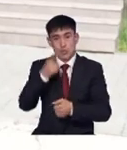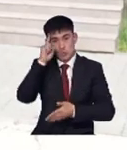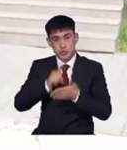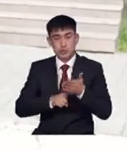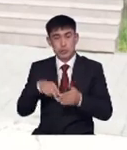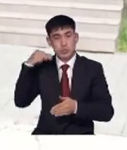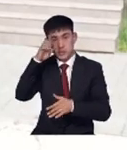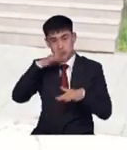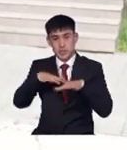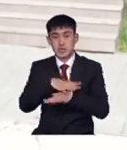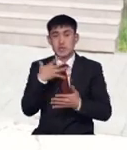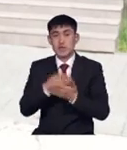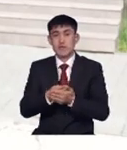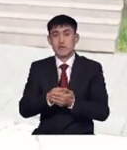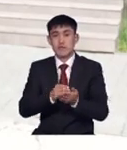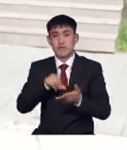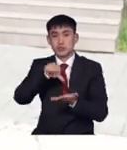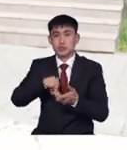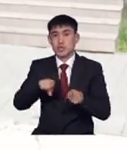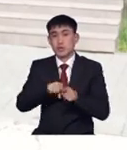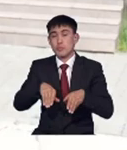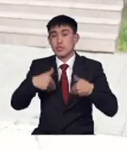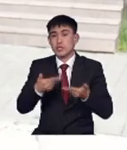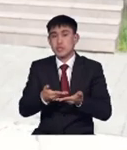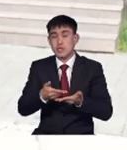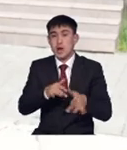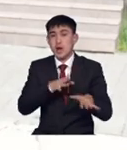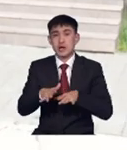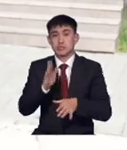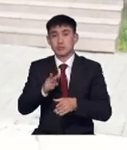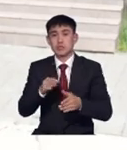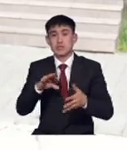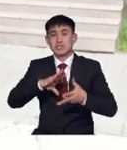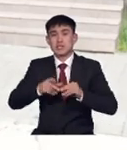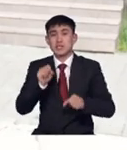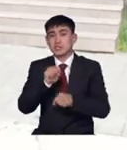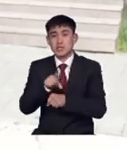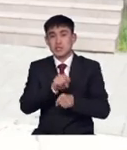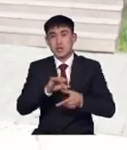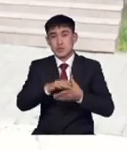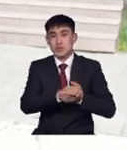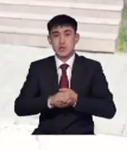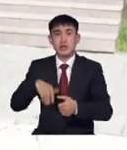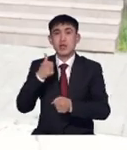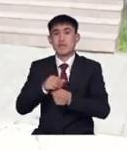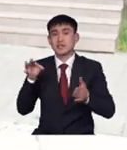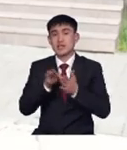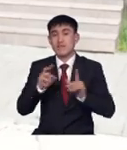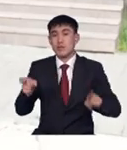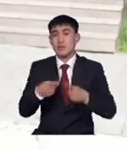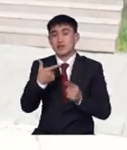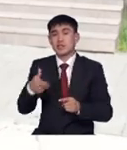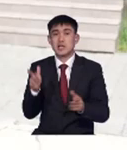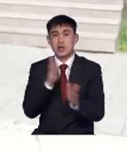что президент страны своевременно выступил с подобной инициативой, а сама акция несет в себе целый ряд задач, объединяющих главную цель – формирование в